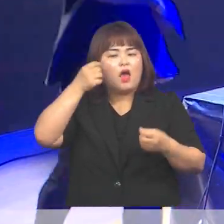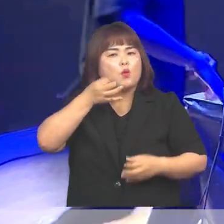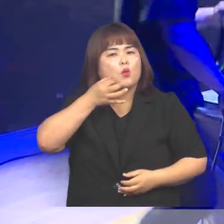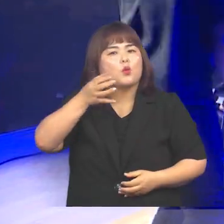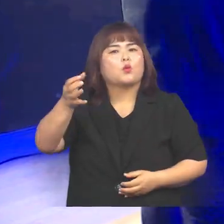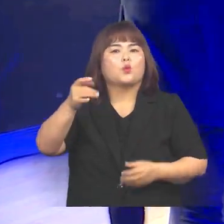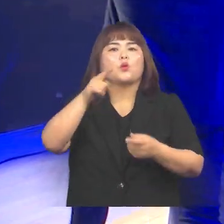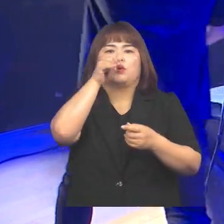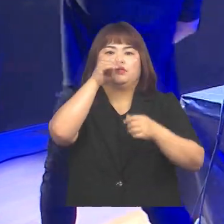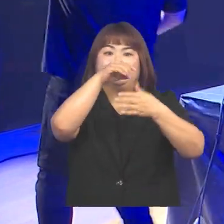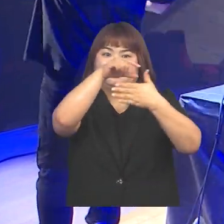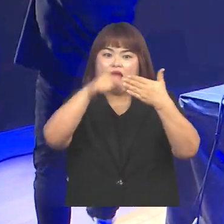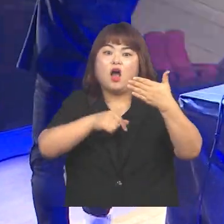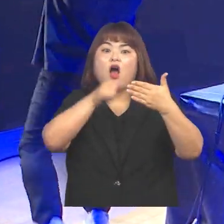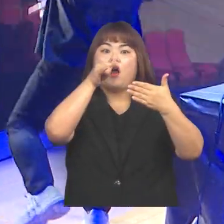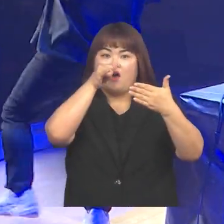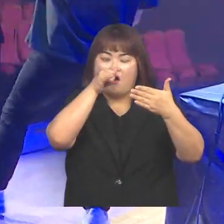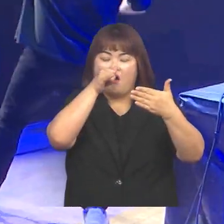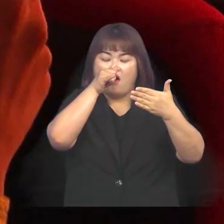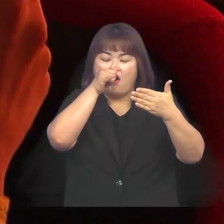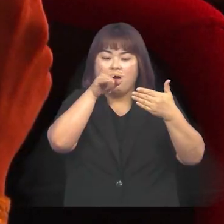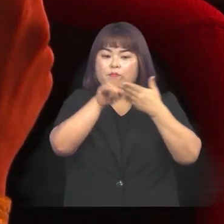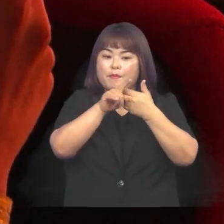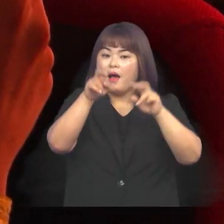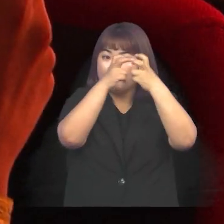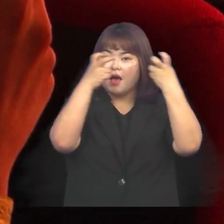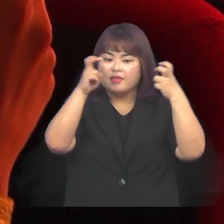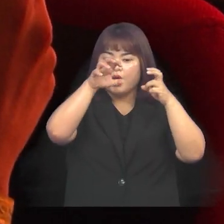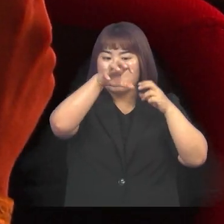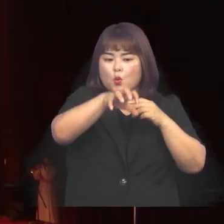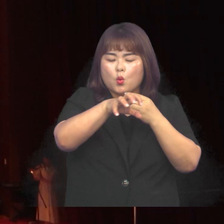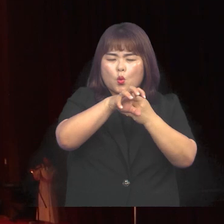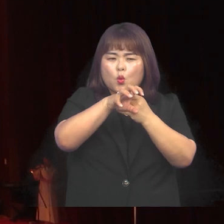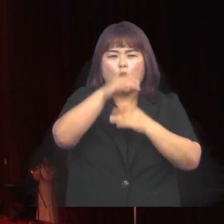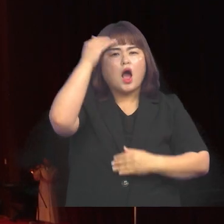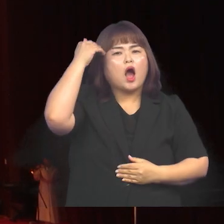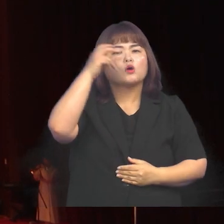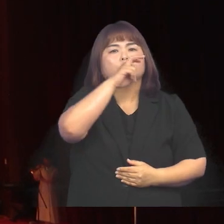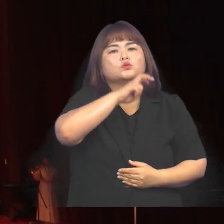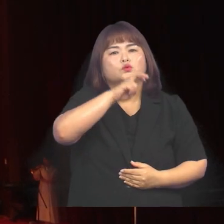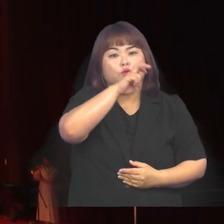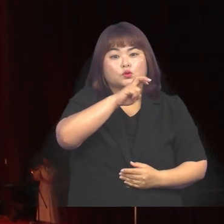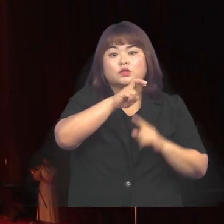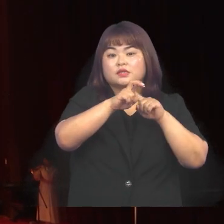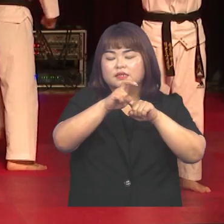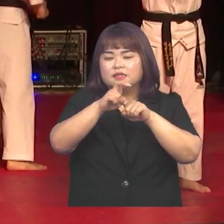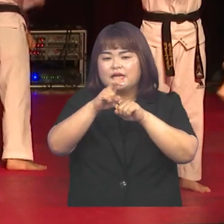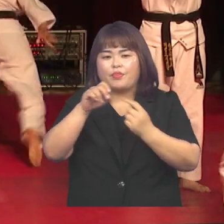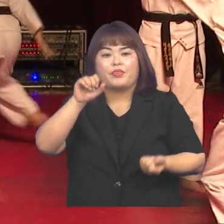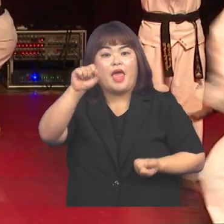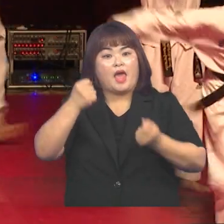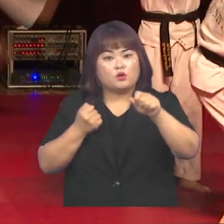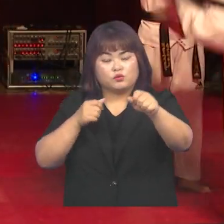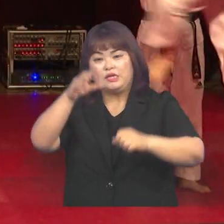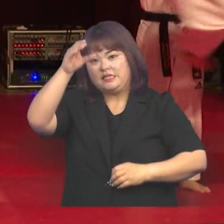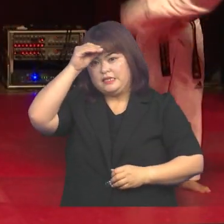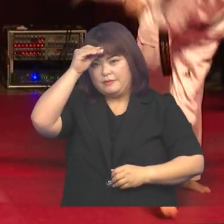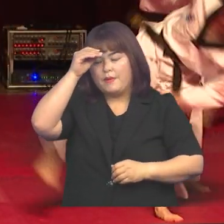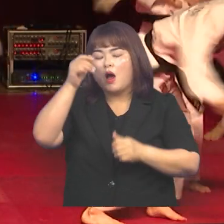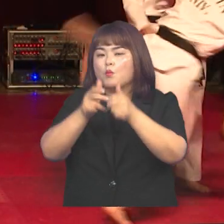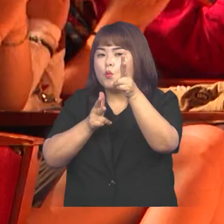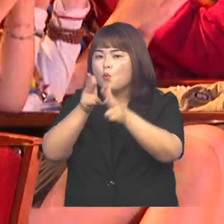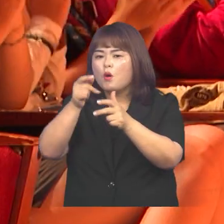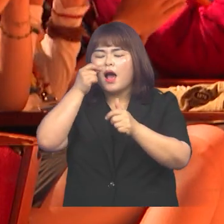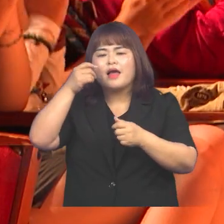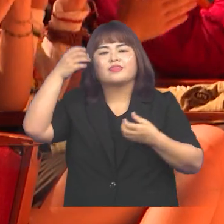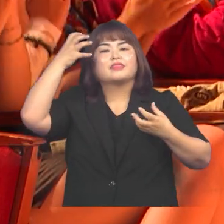관람했습니다. 또한 명지대학교에서는 국악 및 클래식 공연과 태권도 시범단의 시범, 풍물놀이,